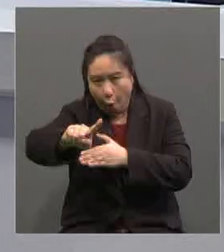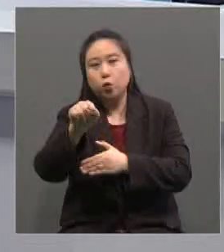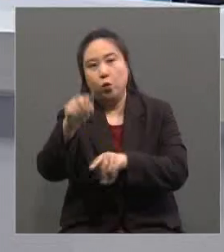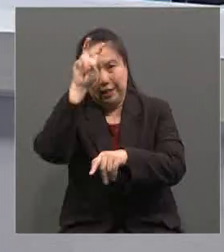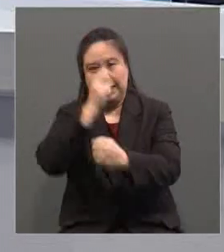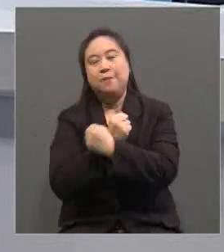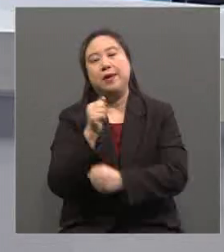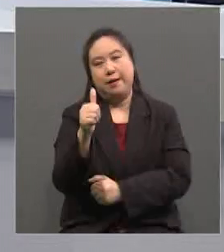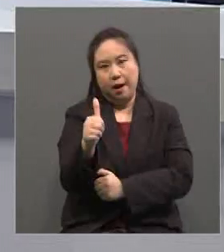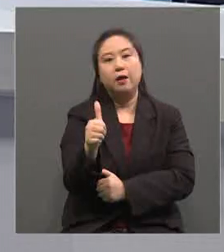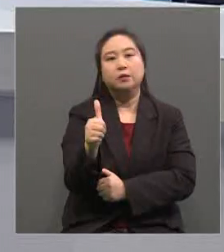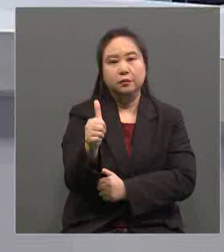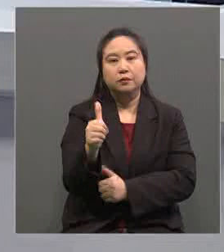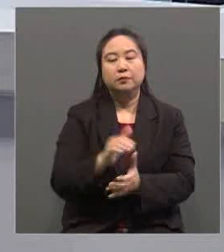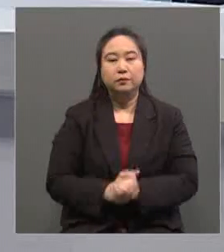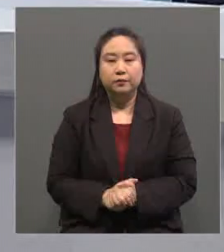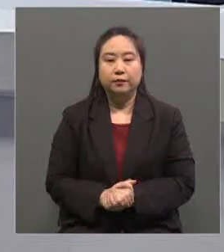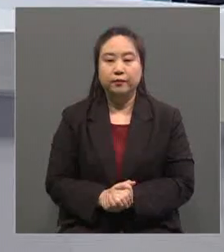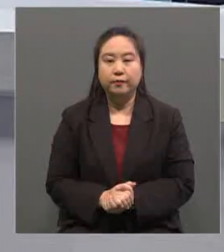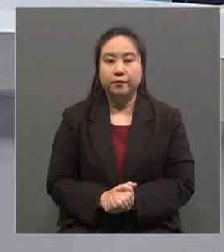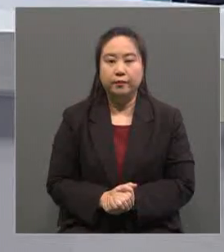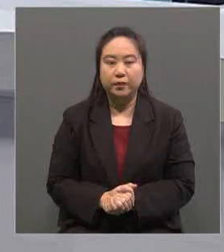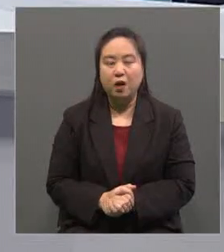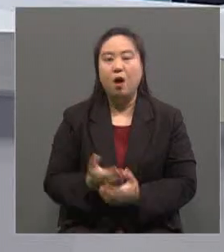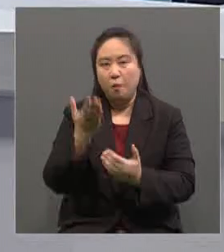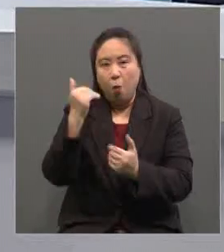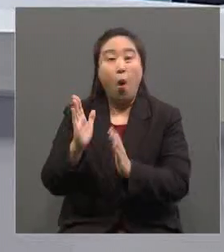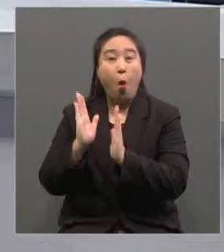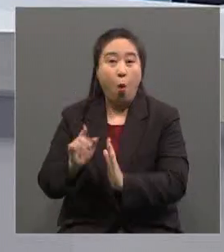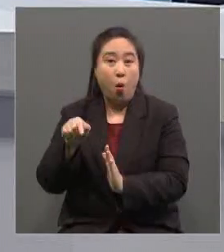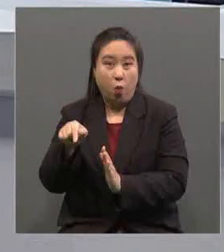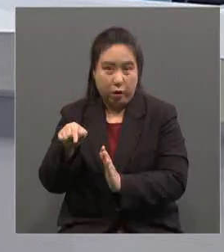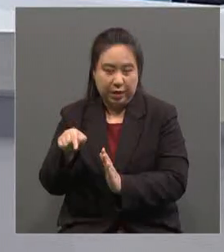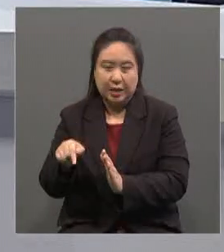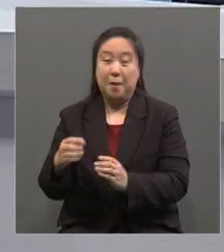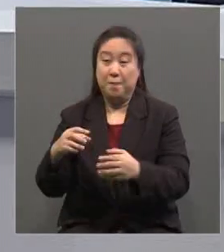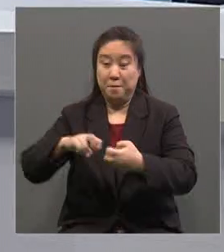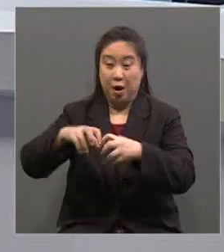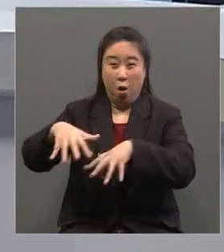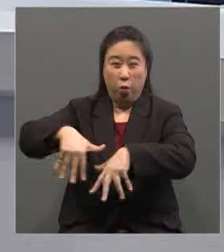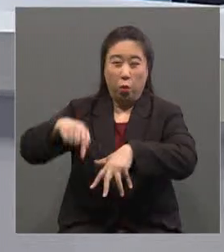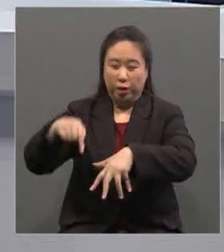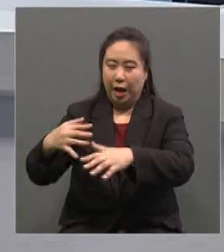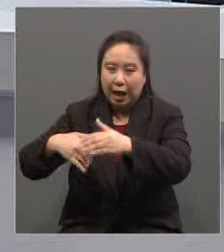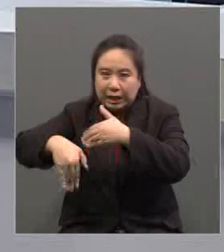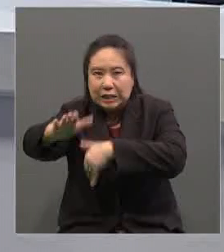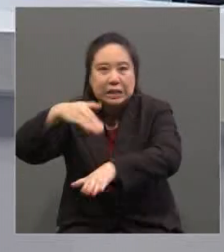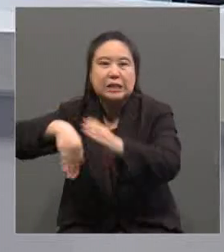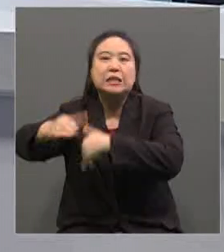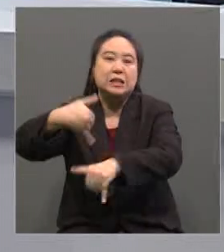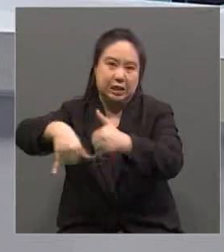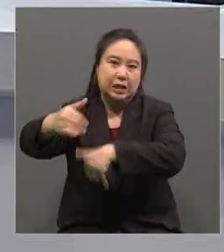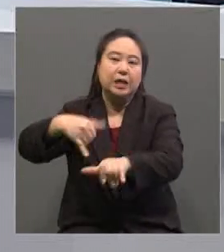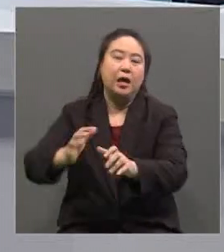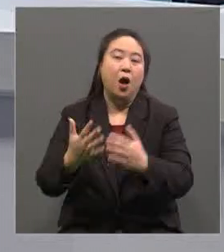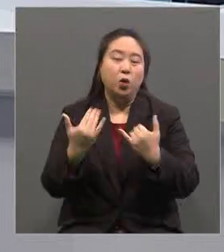ด้วยได้เหมือนกันนะครับเพื่อเป็นการที่จะระบายคนออกมาจากในส่วนของฉนวนกาซ่าก็เป็นอีกช่องทางหนึ่งนะครับที่จะทำ